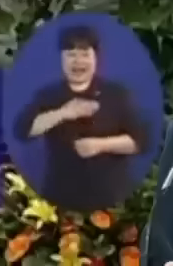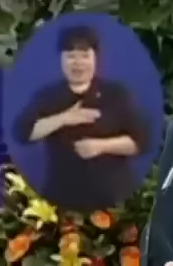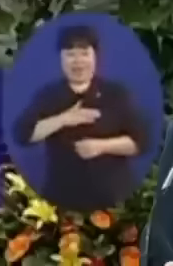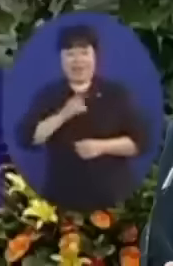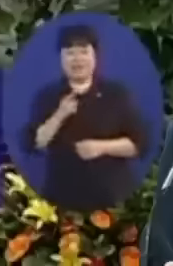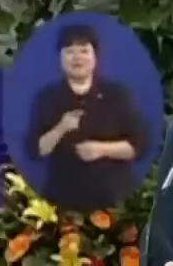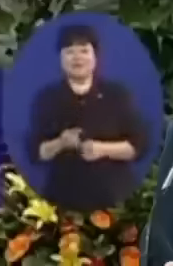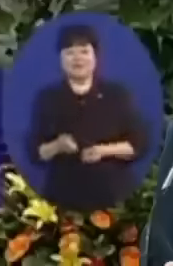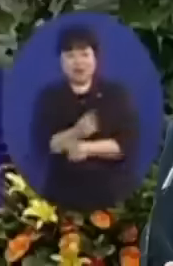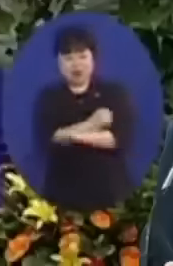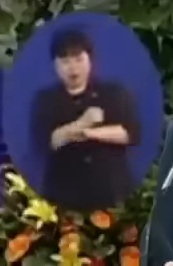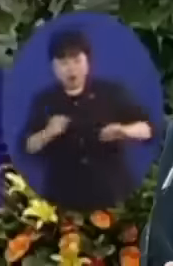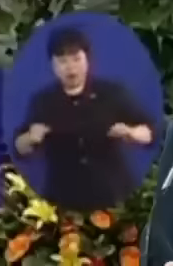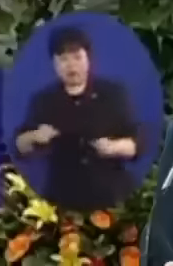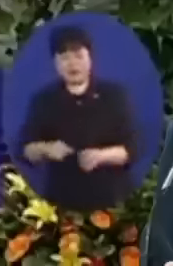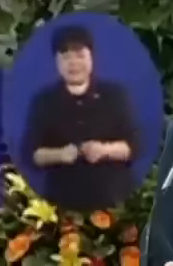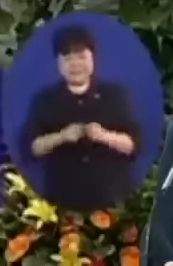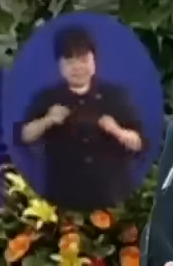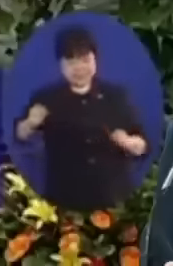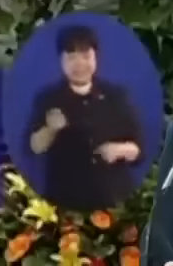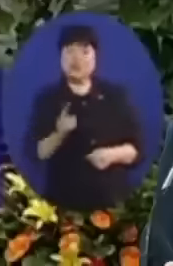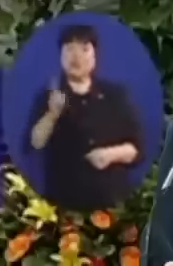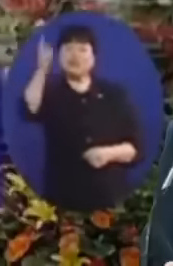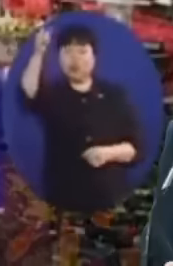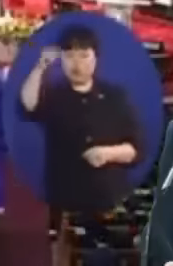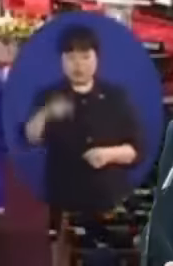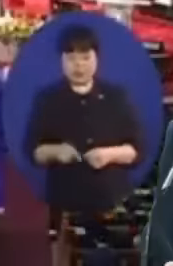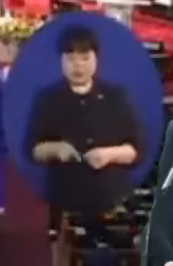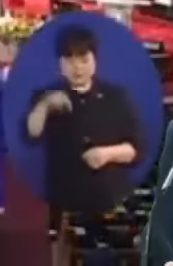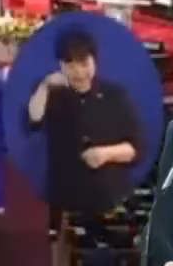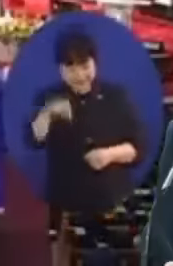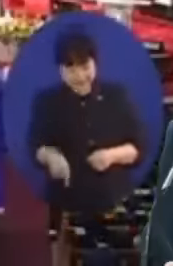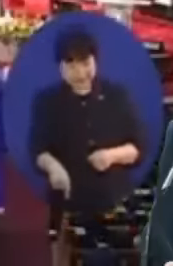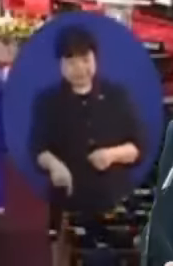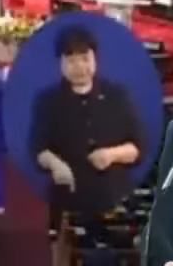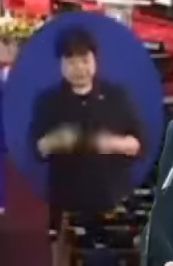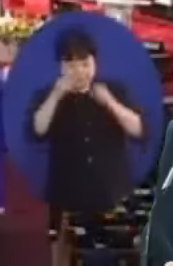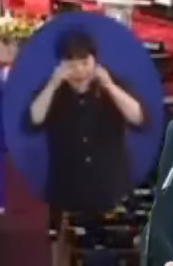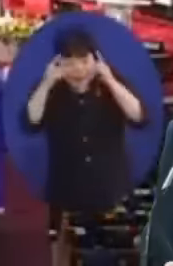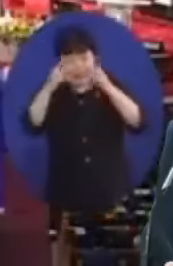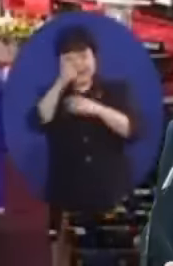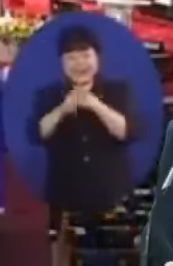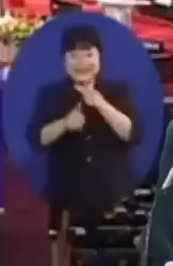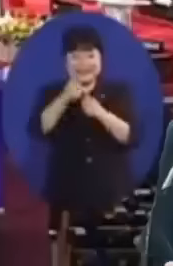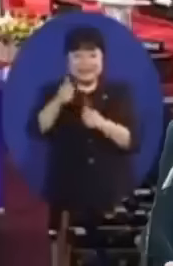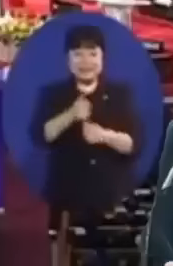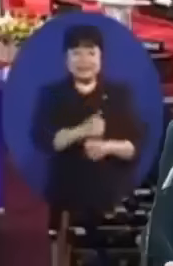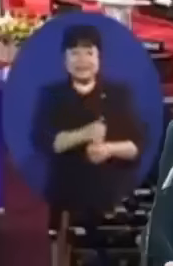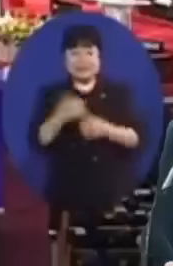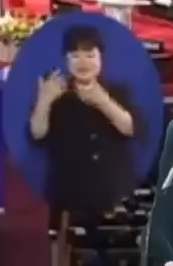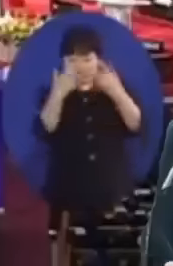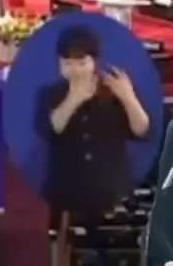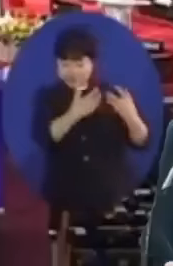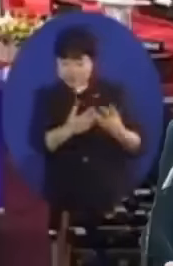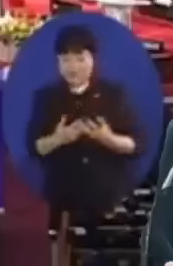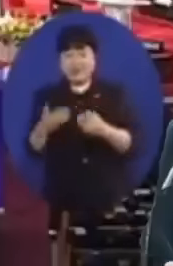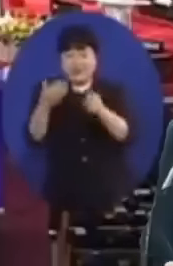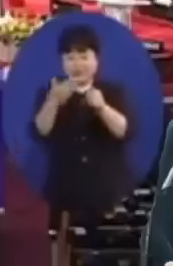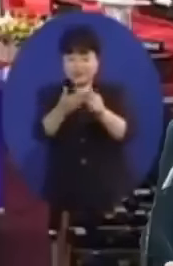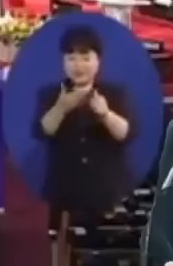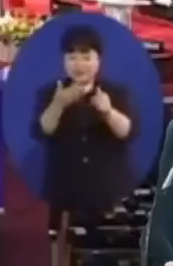그 너비와 길이와 높이와 깊이가 어떠함을 깨달아 하나님의 모든 충만하신 것으로